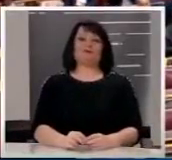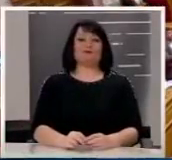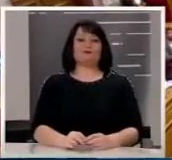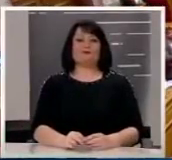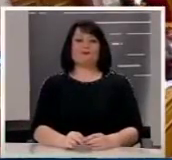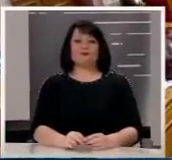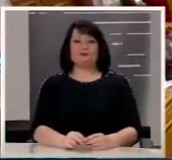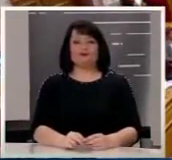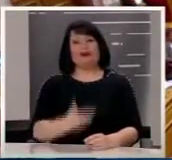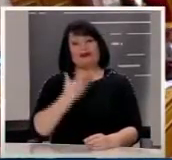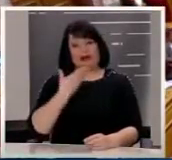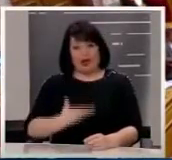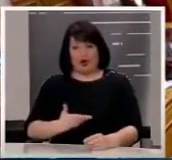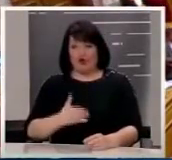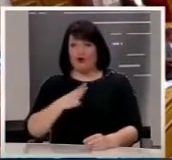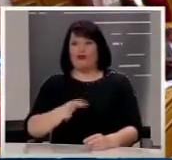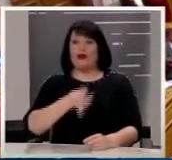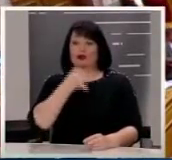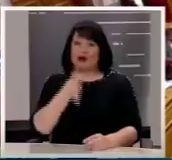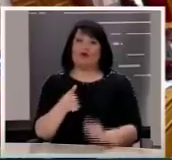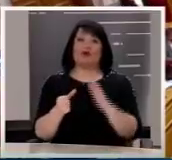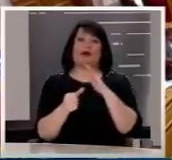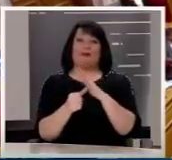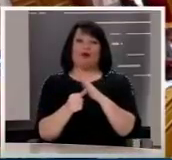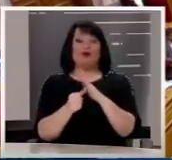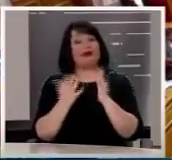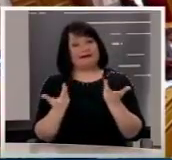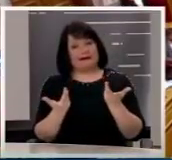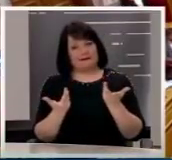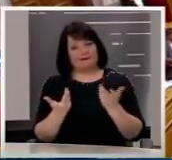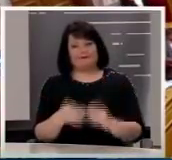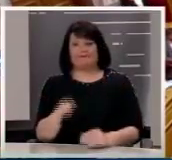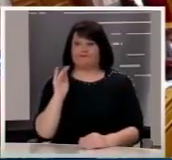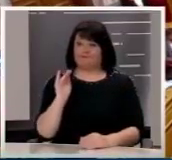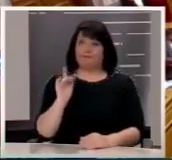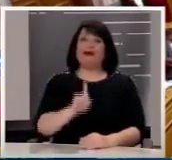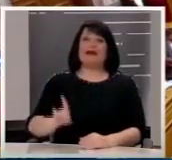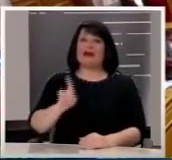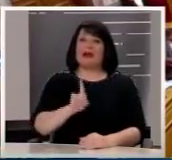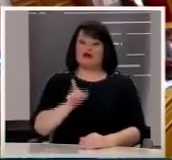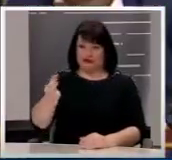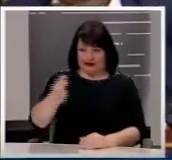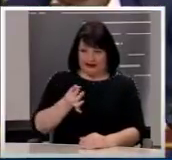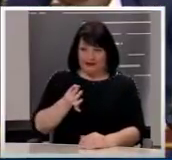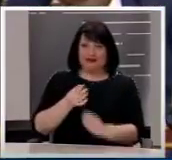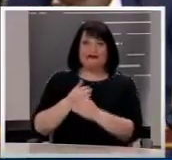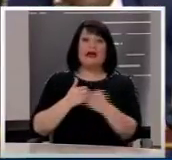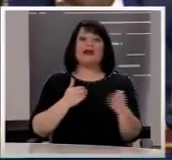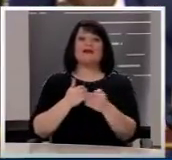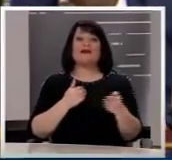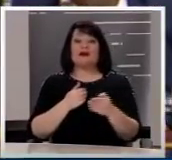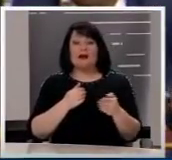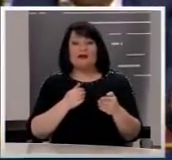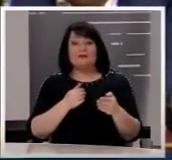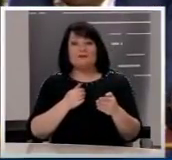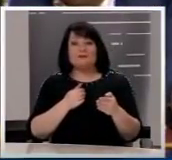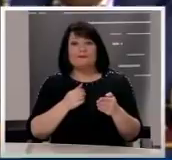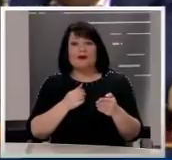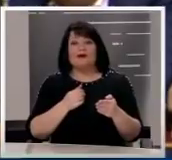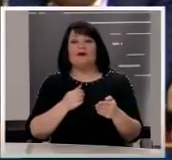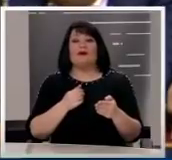Και θέλω να κλείσω, κύριε Πρόεδρε, με το εξής. Κύριε Μητσοτάκη, είπατε ότι και η αριστερά